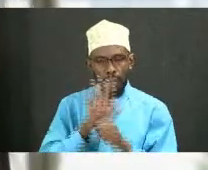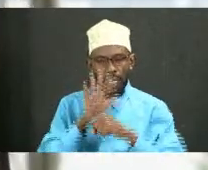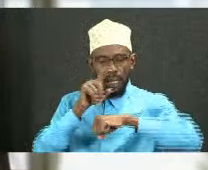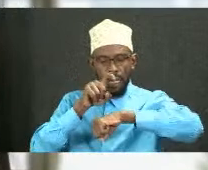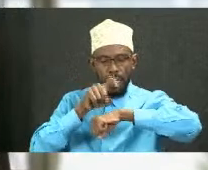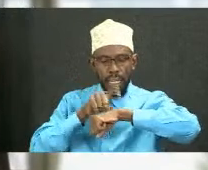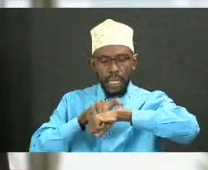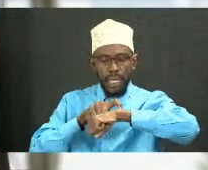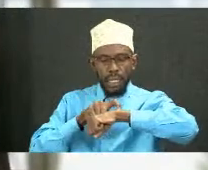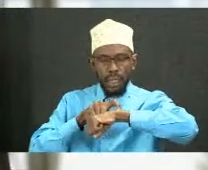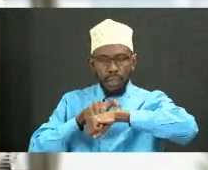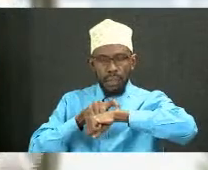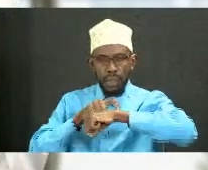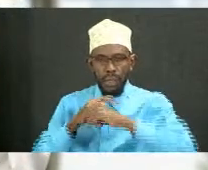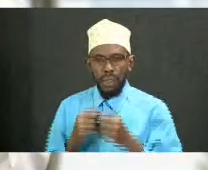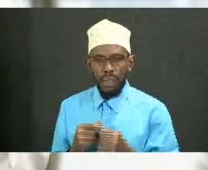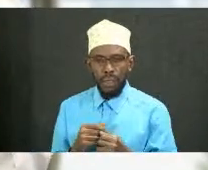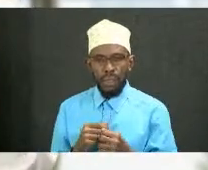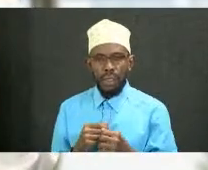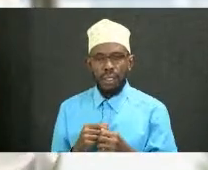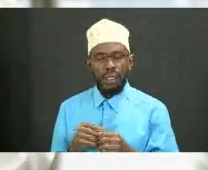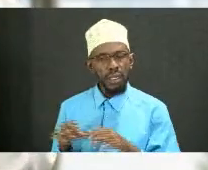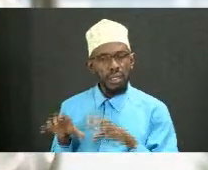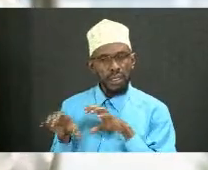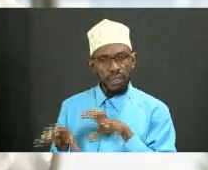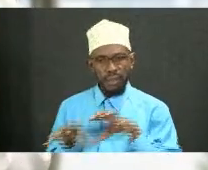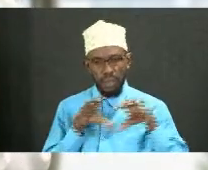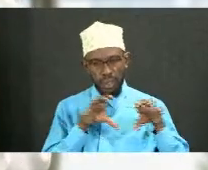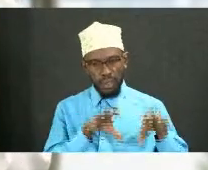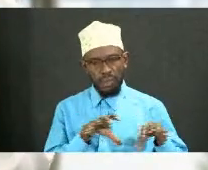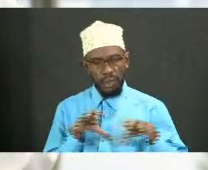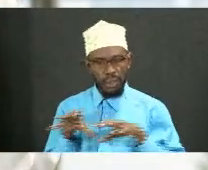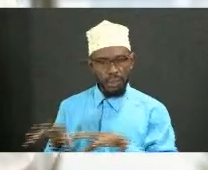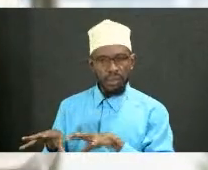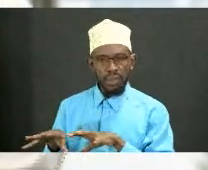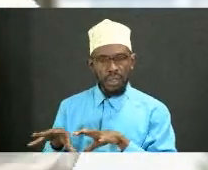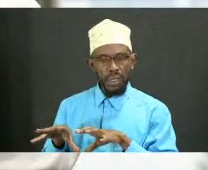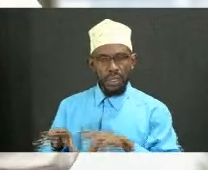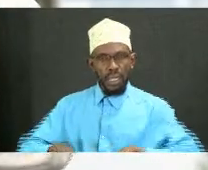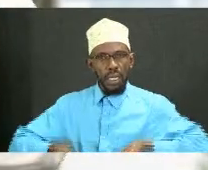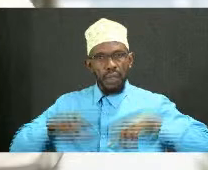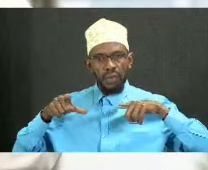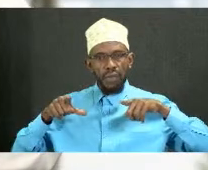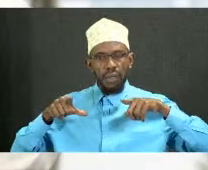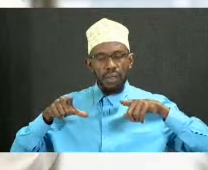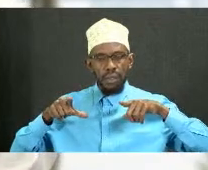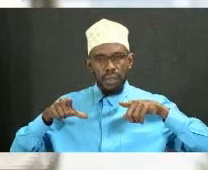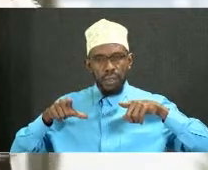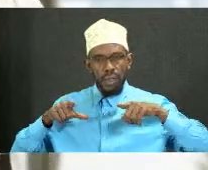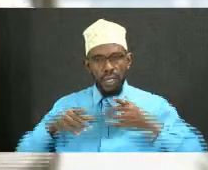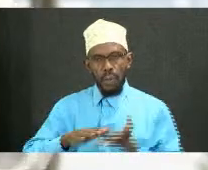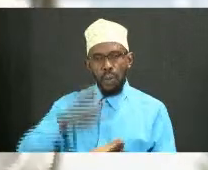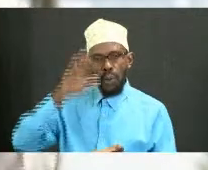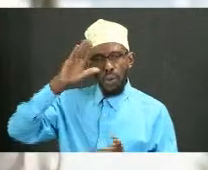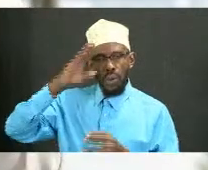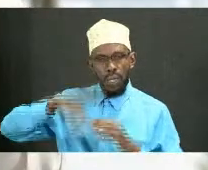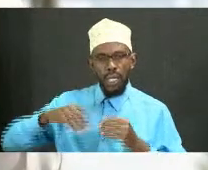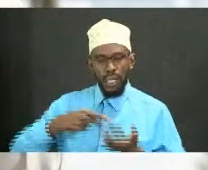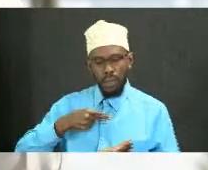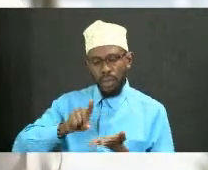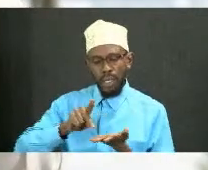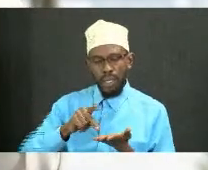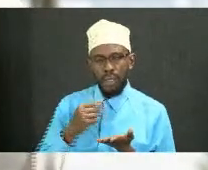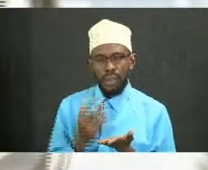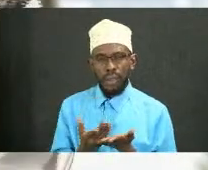nyingi moja ya dhiki ambazo tunakumbana nazo sisi ni kutaka kuishi zaidi ya pato